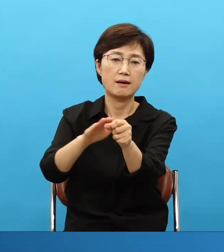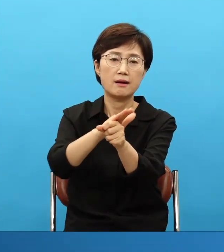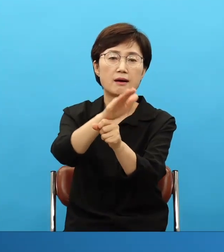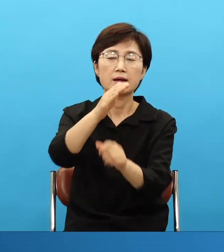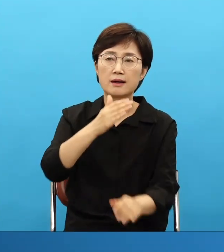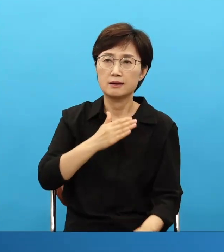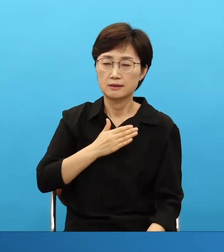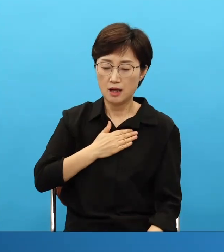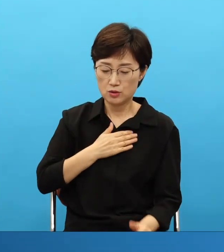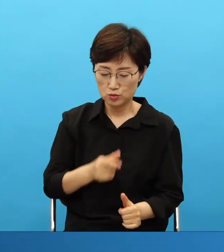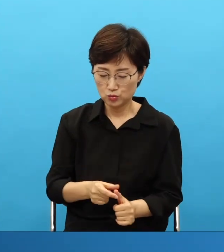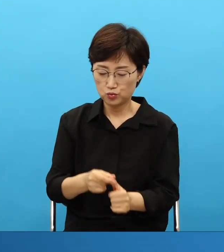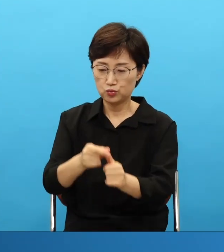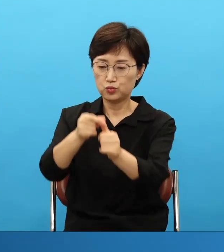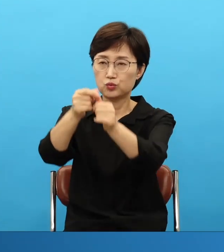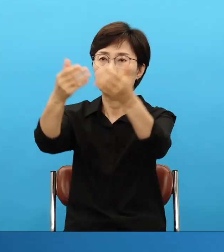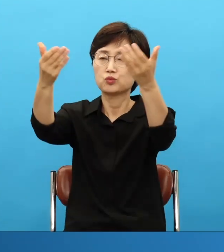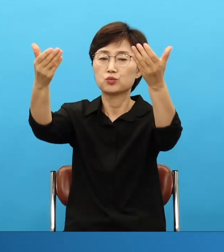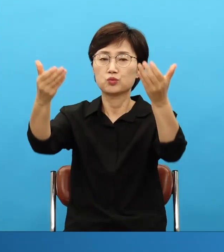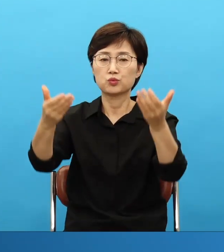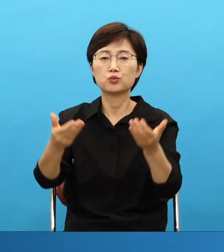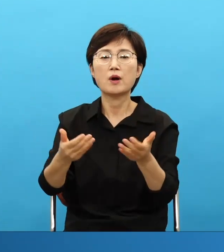사랑이 나를